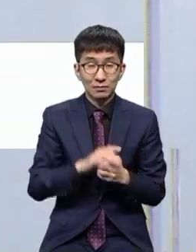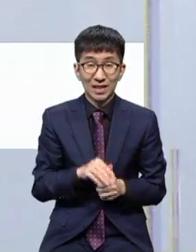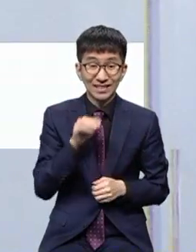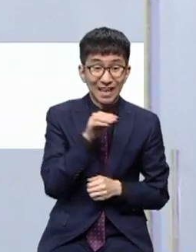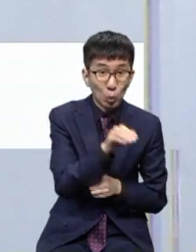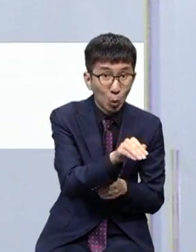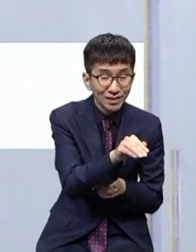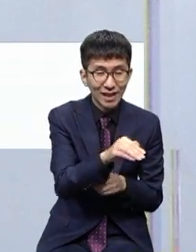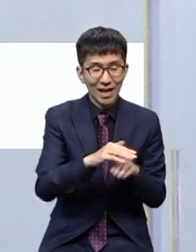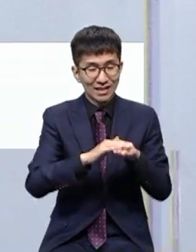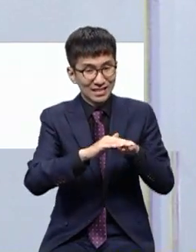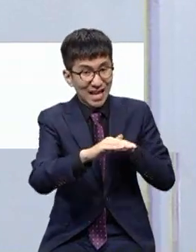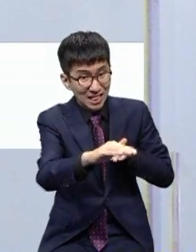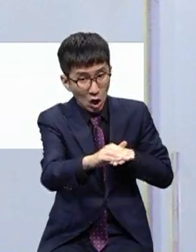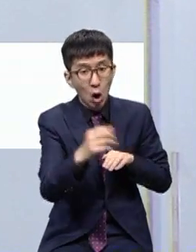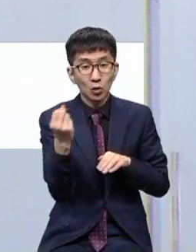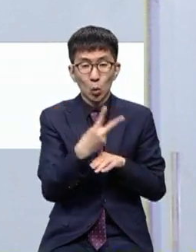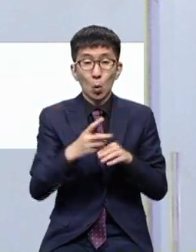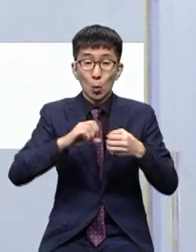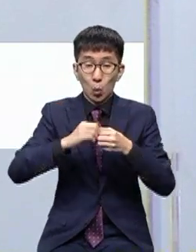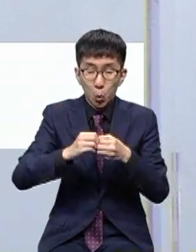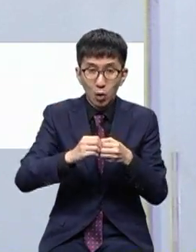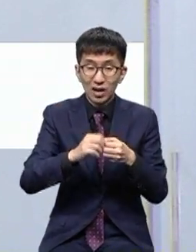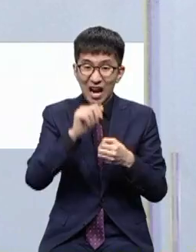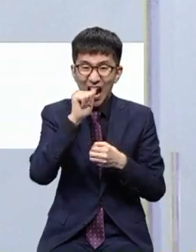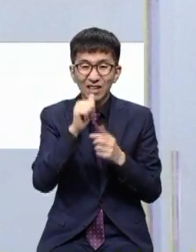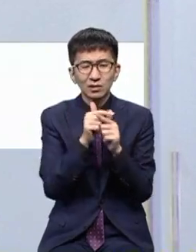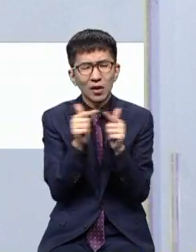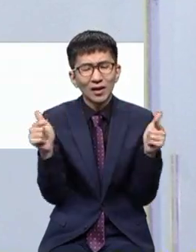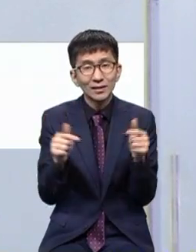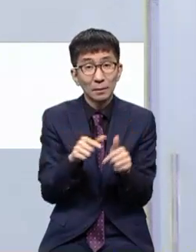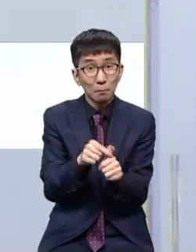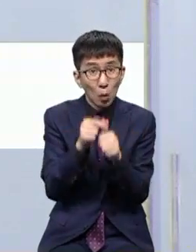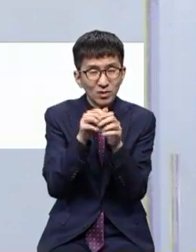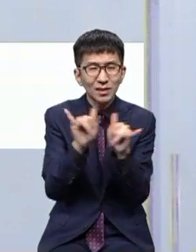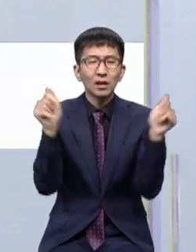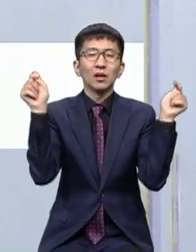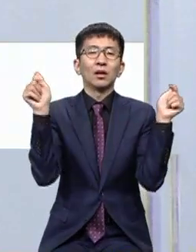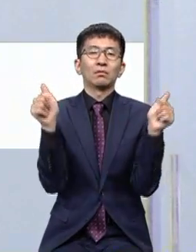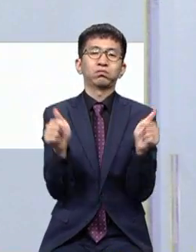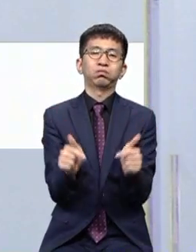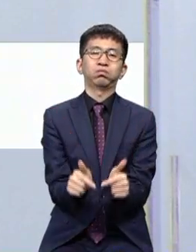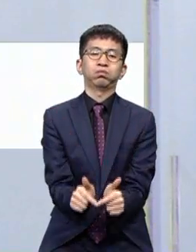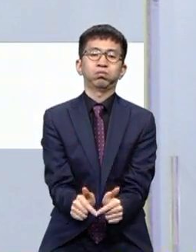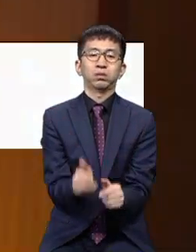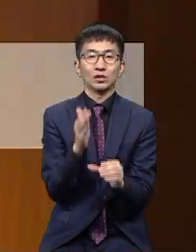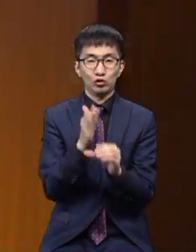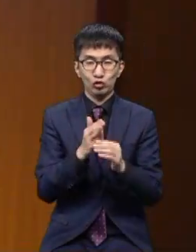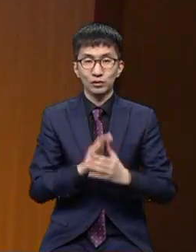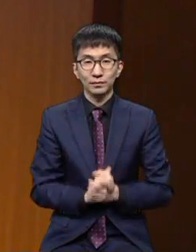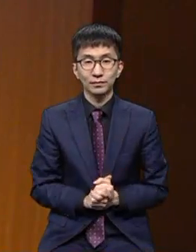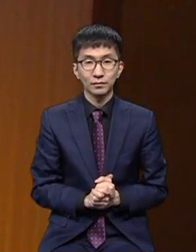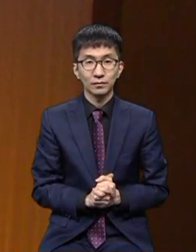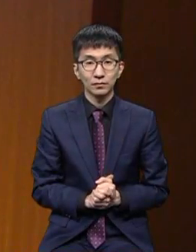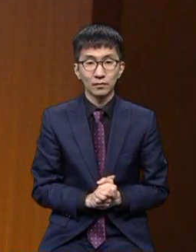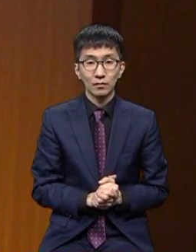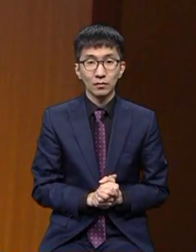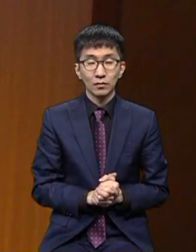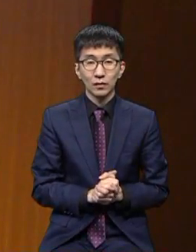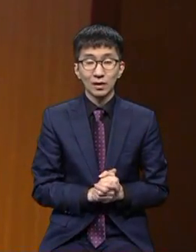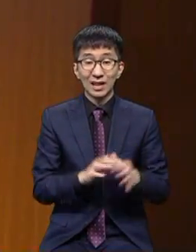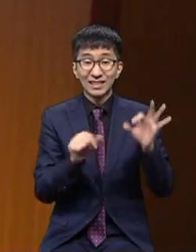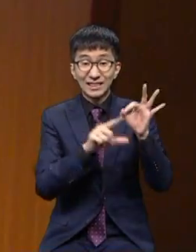쪽이라든가 금속 가공 제품 제조업 등에서 취업자 감소가 꾸준히 지속되고 있는. 지난달